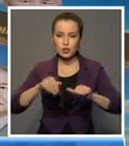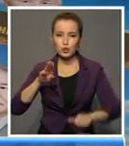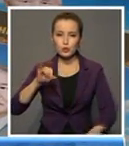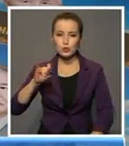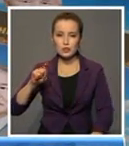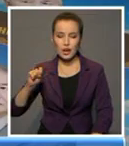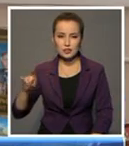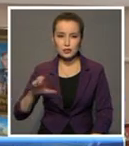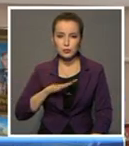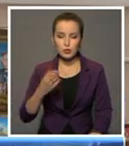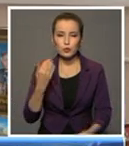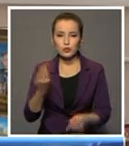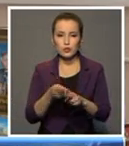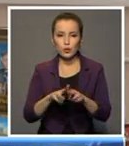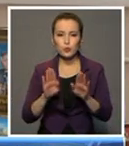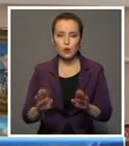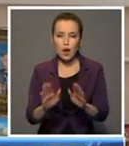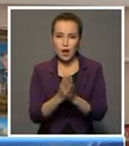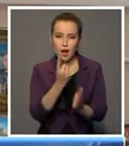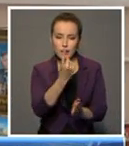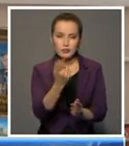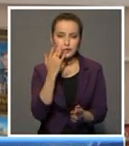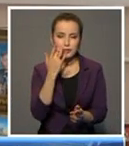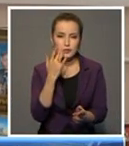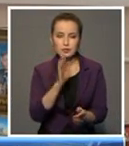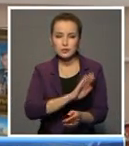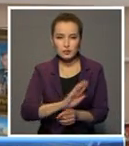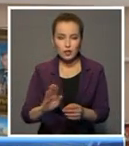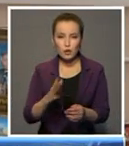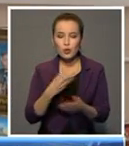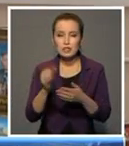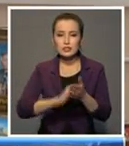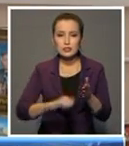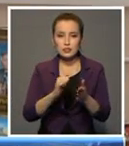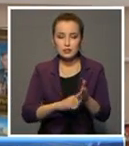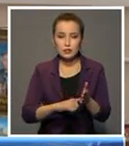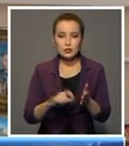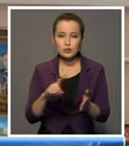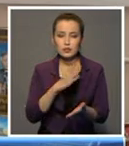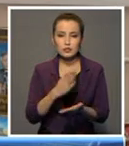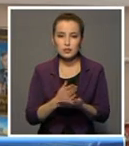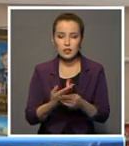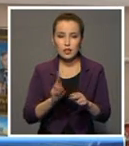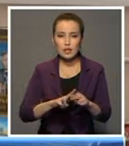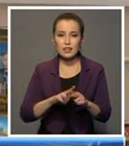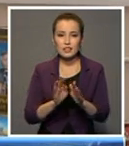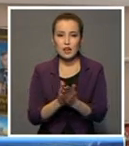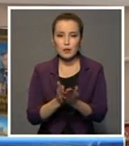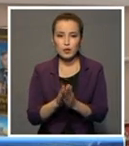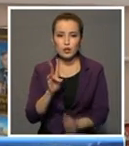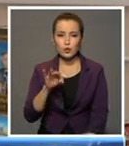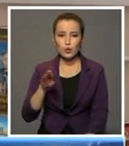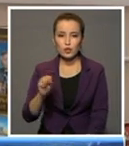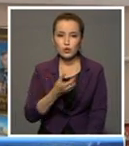Алдағы уақытта тек осы кітаппен шектеліп қалмауымыз мүмкін, өйткені оған не себеп дейсіз ғой? Түкеңнің мына кітапта